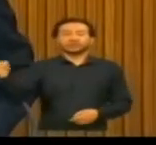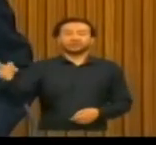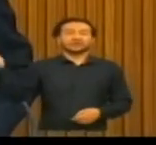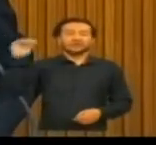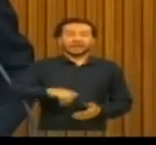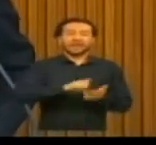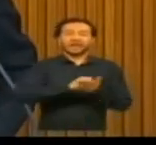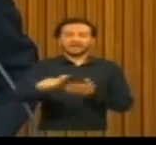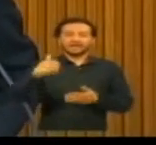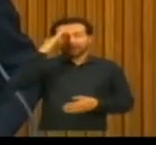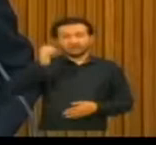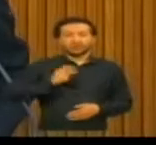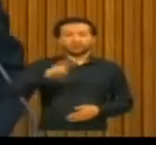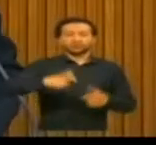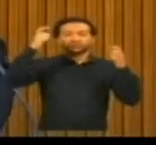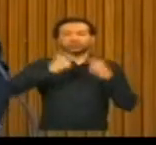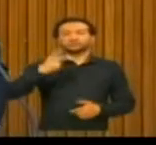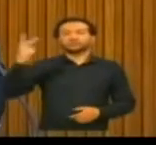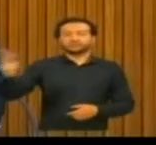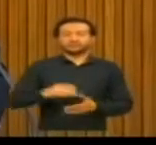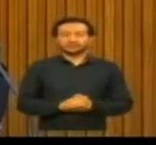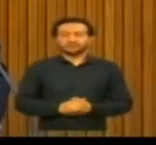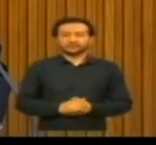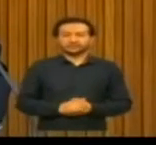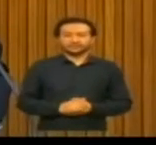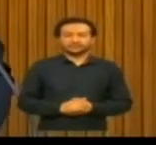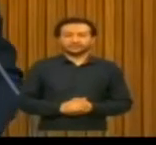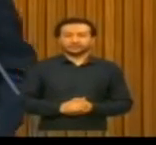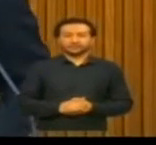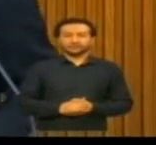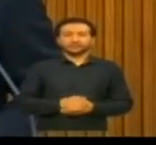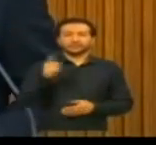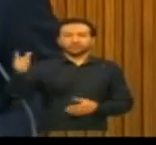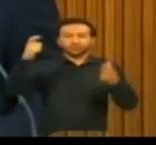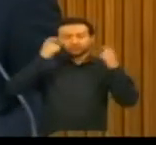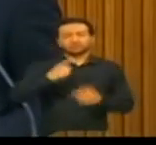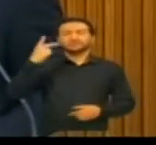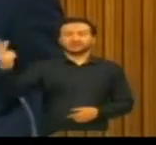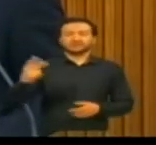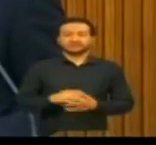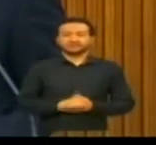her şehidin vebali senin boynunadır. Onun sorumlusu sensin.